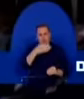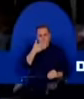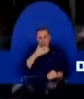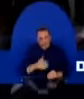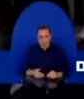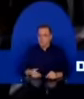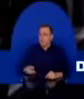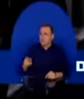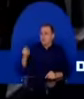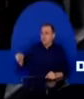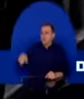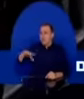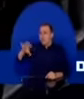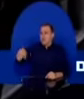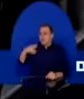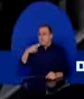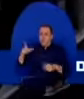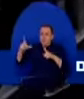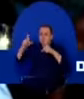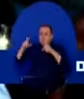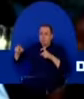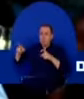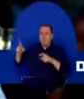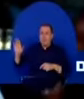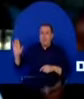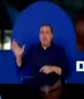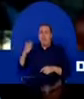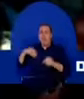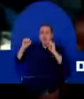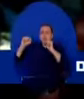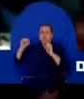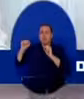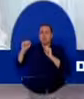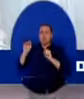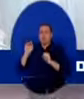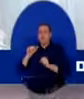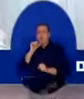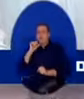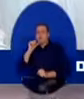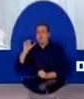כאן בנושא גירוש הפליטים, וגם נופים, משפחה,